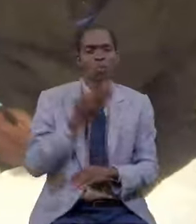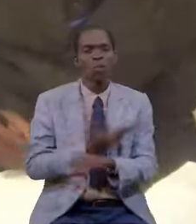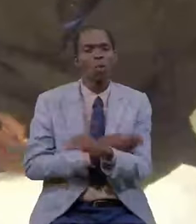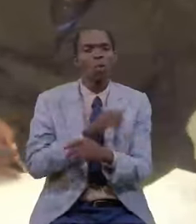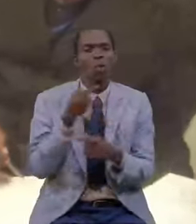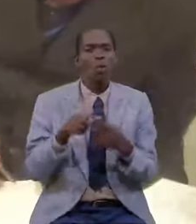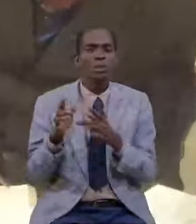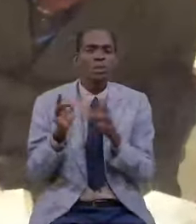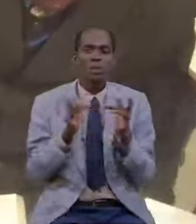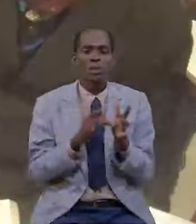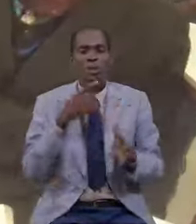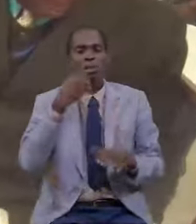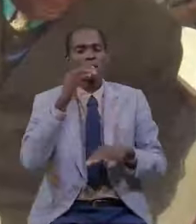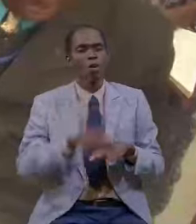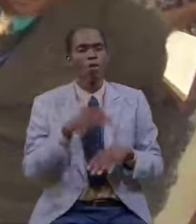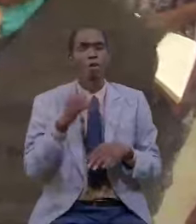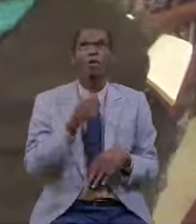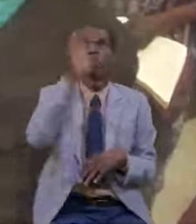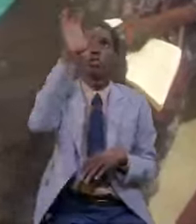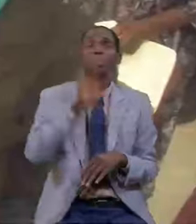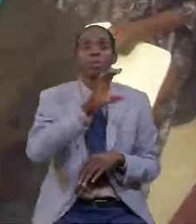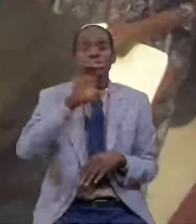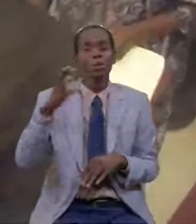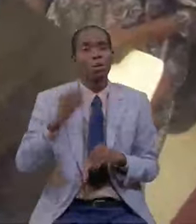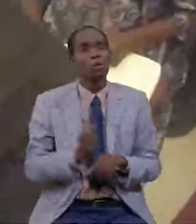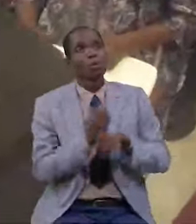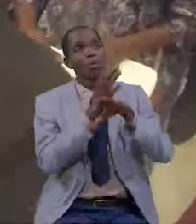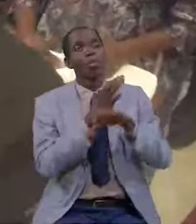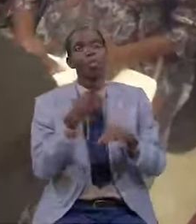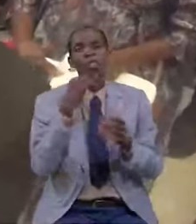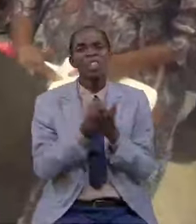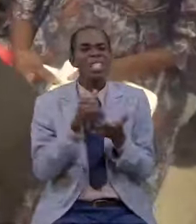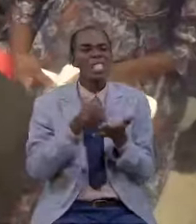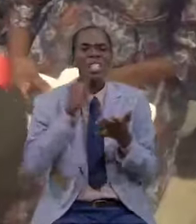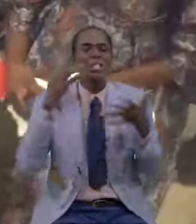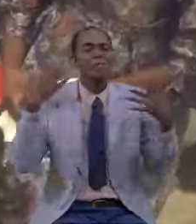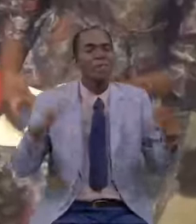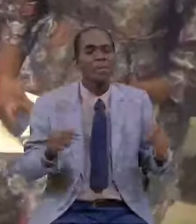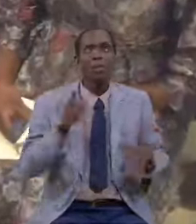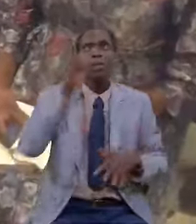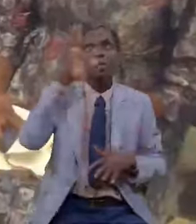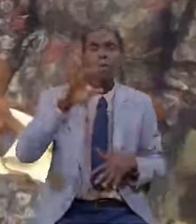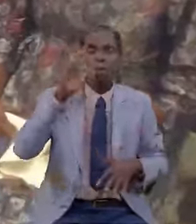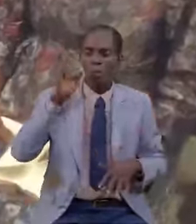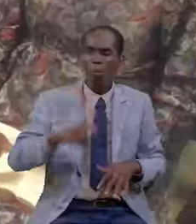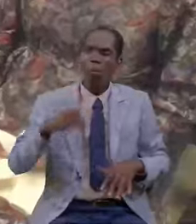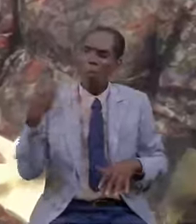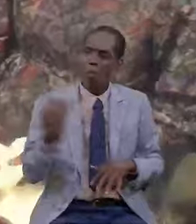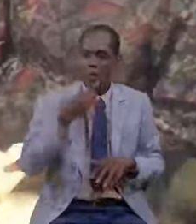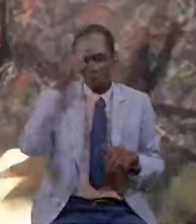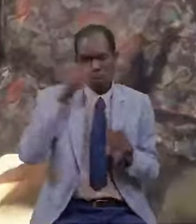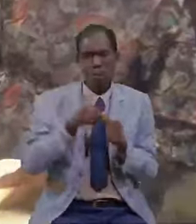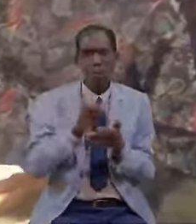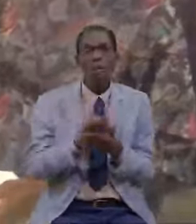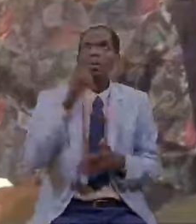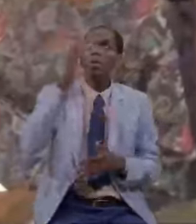Il se souvient de Jésus, son fils. Quand Jésus a dit à la croix, tout est accompli. Dieu va toujours se rappeler cela. Dieu va toujours